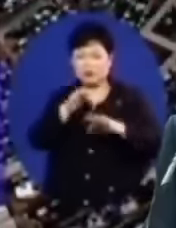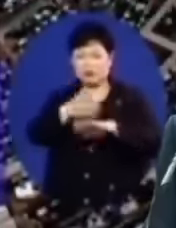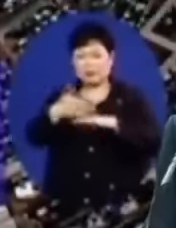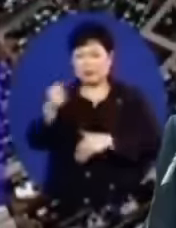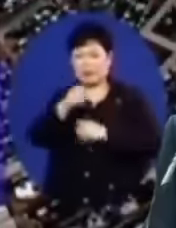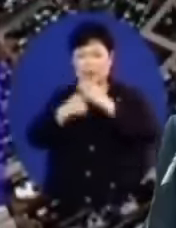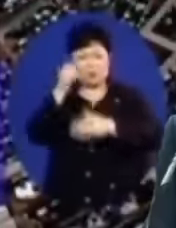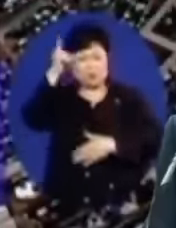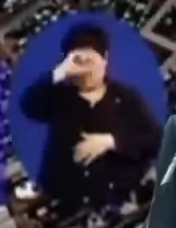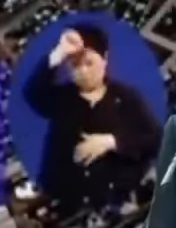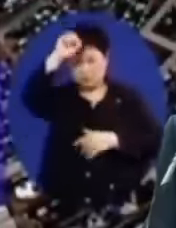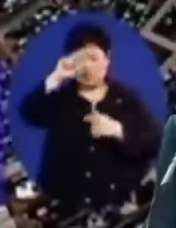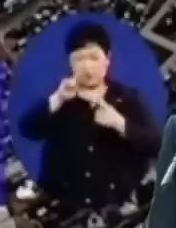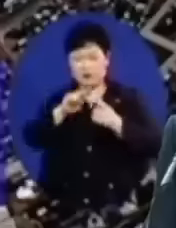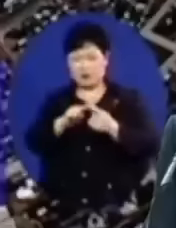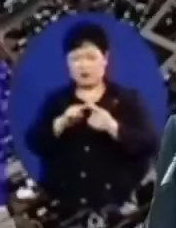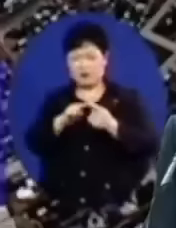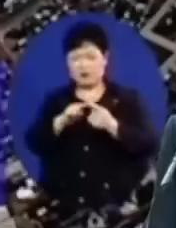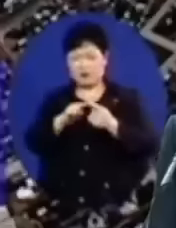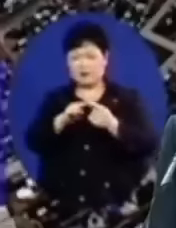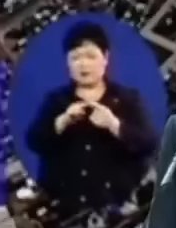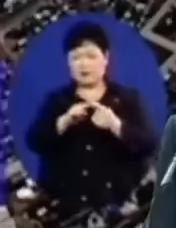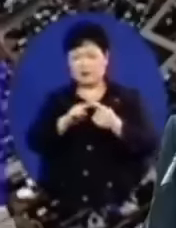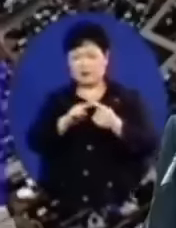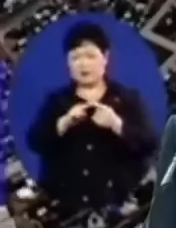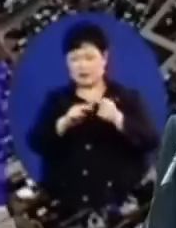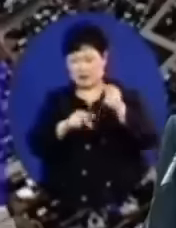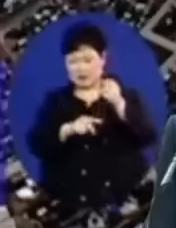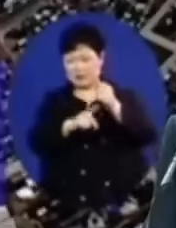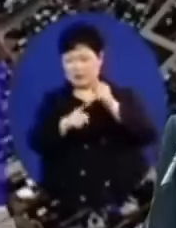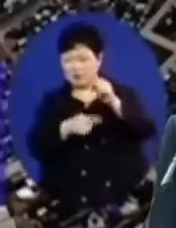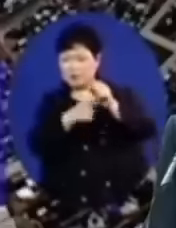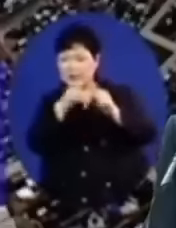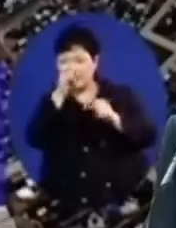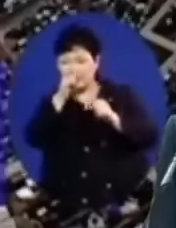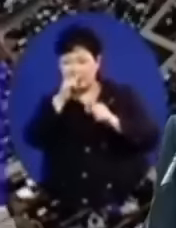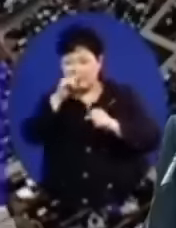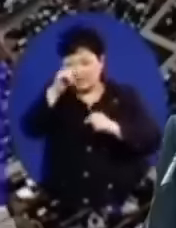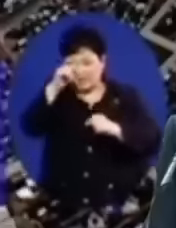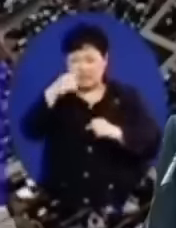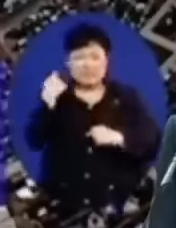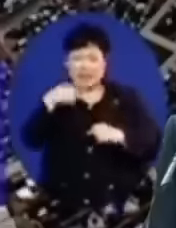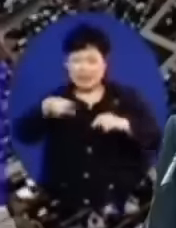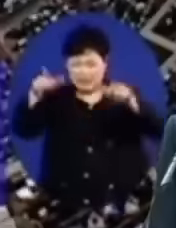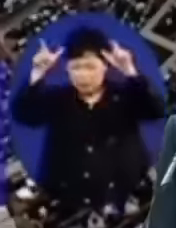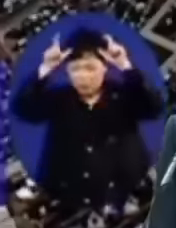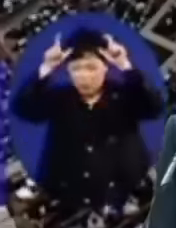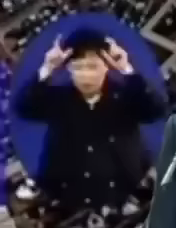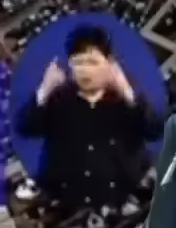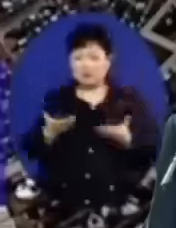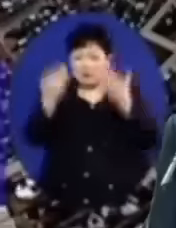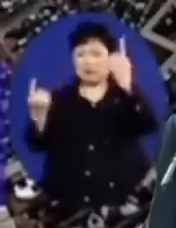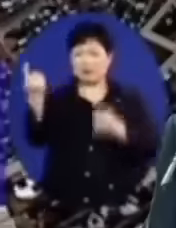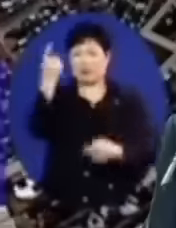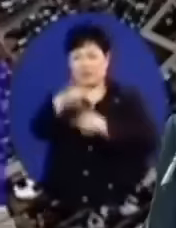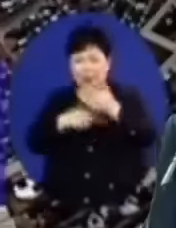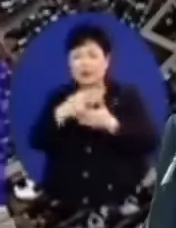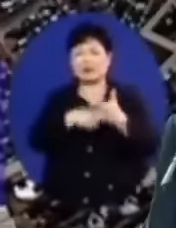위대하시다 하리니 이것이 곧 소, 곧 뿔과 굽이 있는 황소를 드림보다 야훼를 더욱 기쁘시게 함이 될